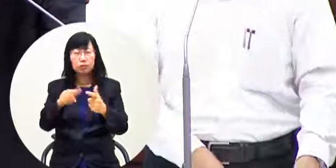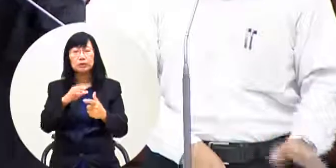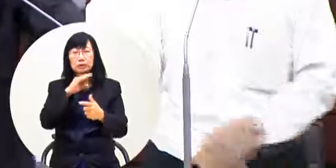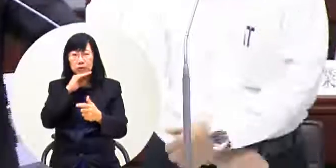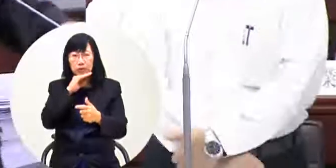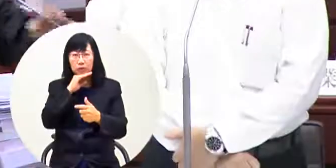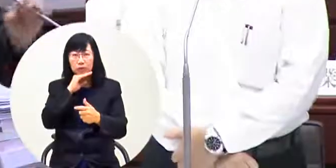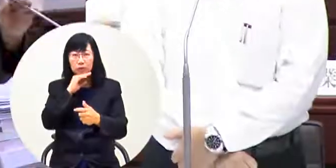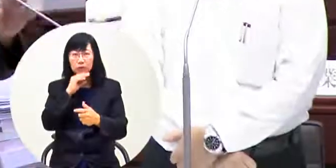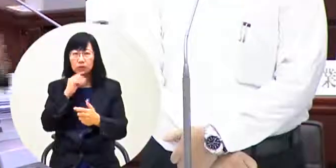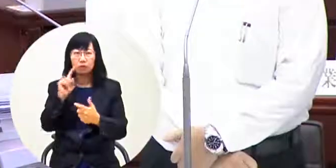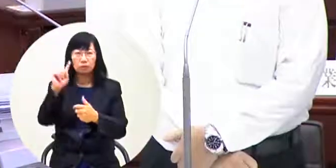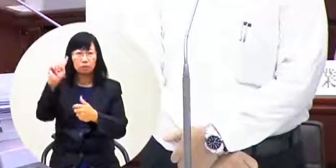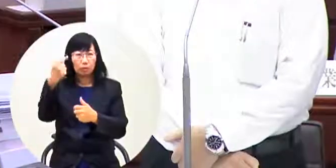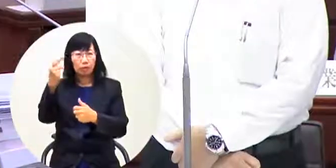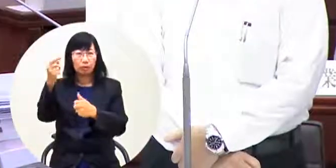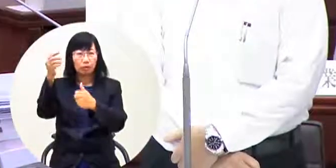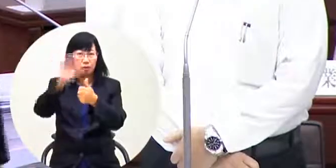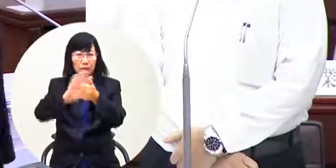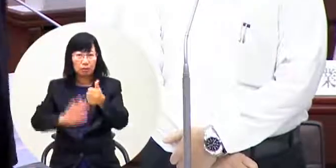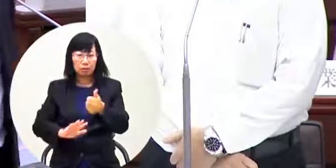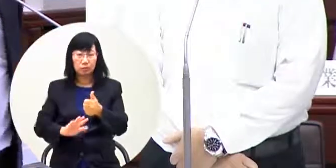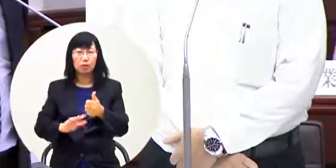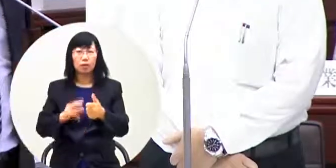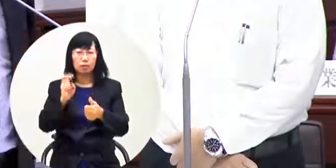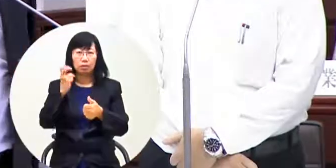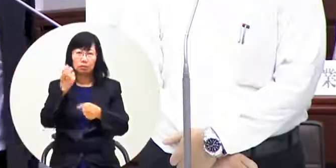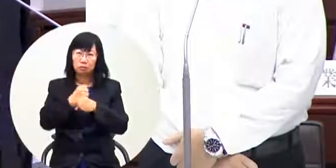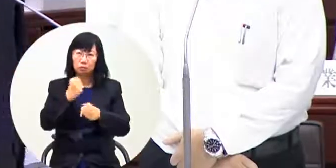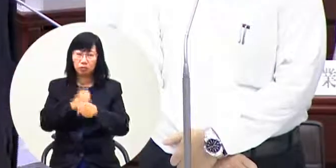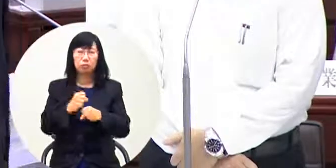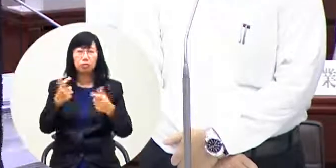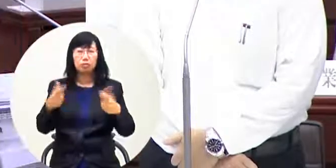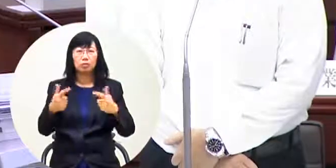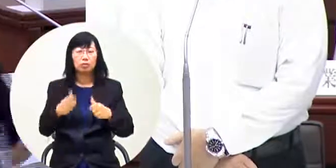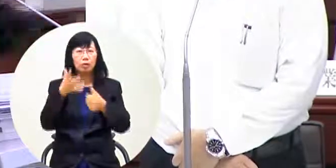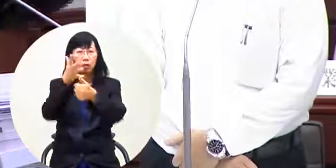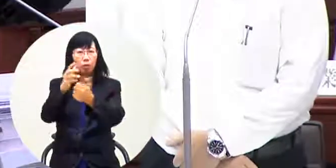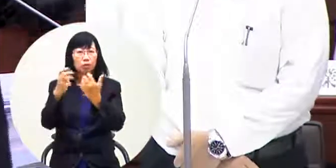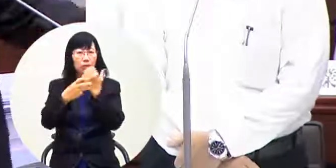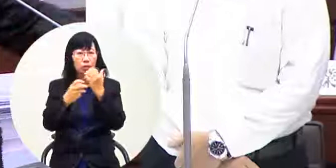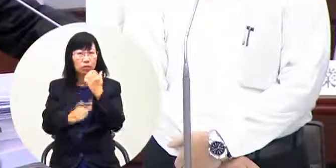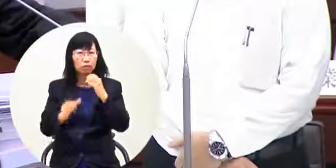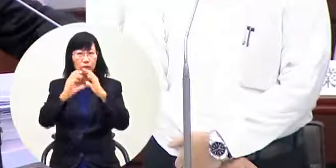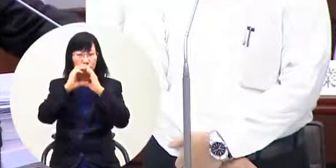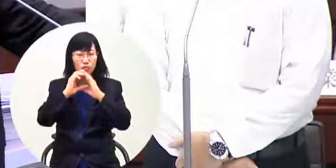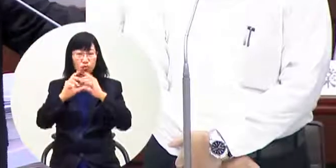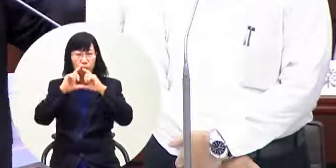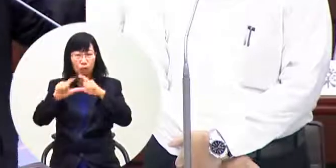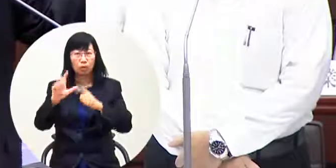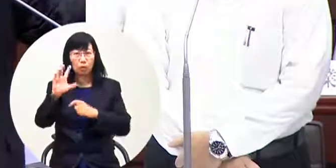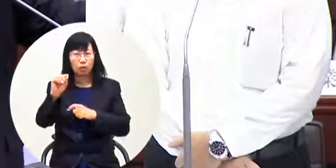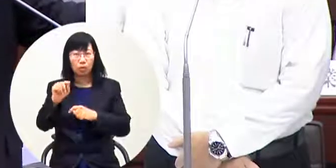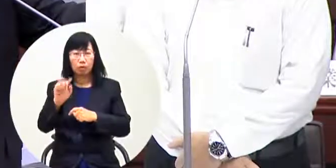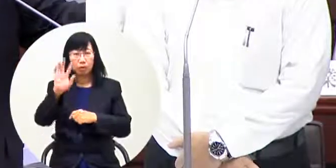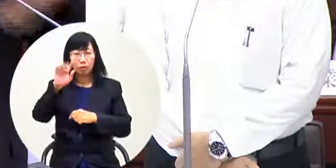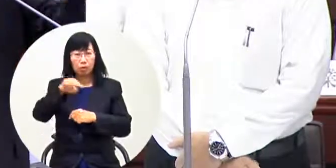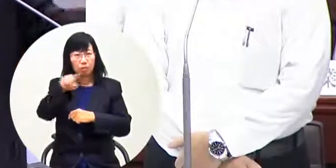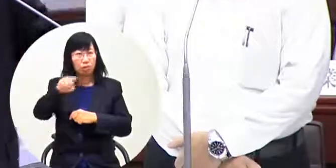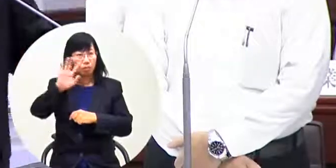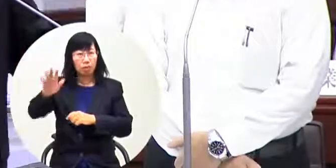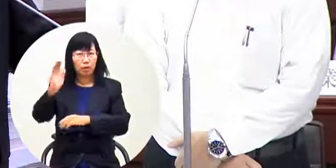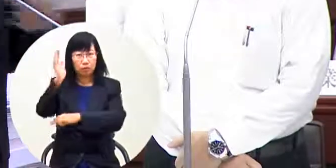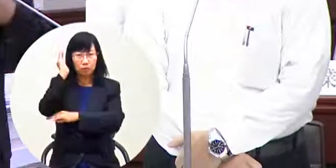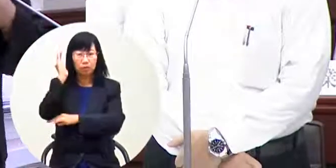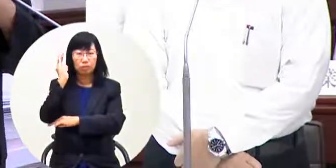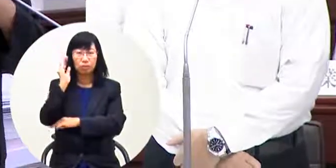要问一下，说这个消息出来，我们卫生局有任何回应吗？用官方的来对这样的一个持平说，得先安怎